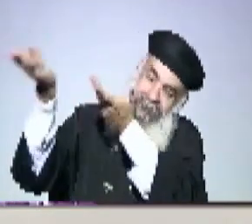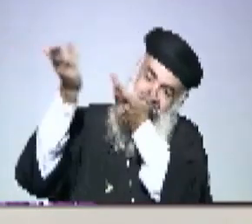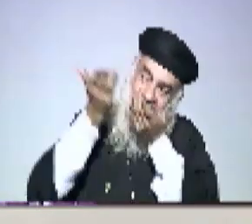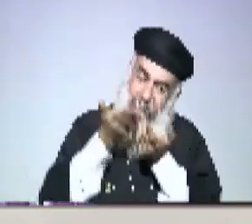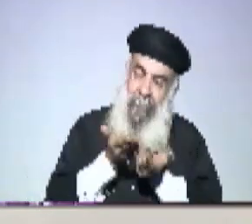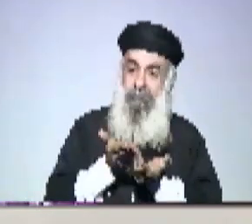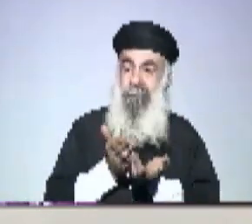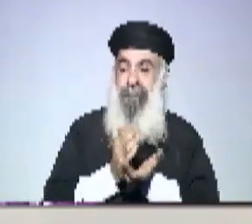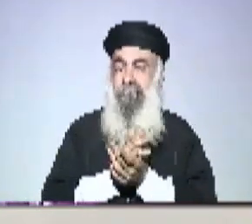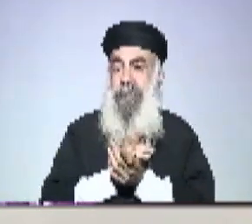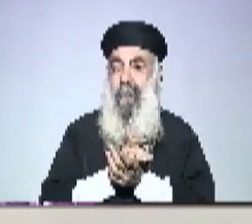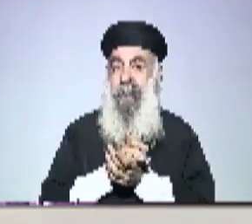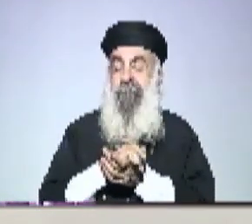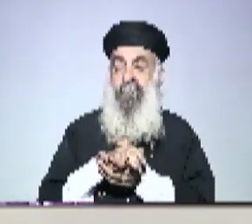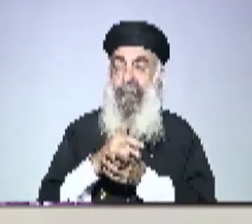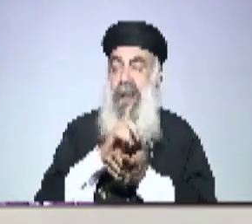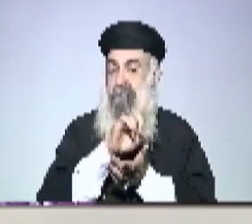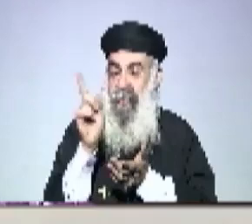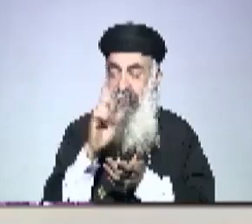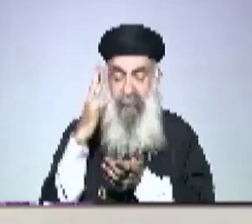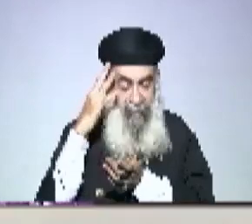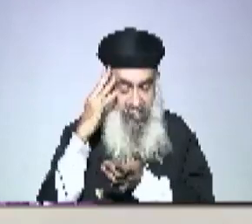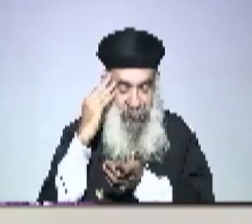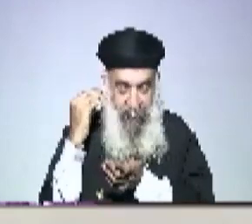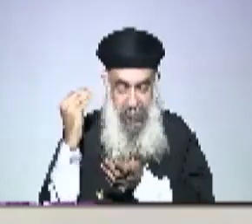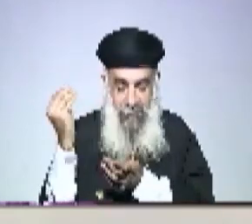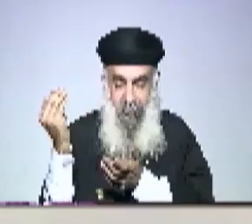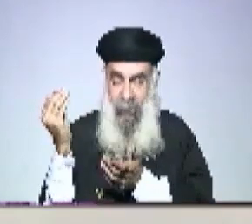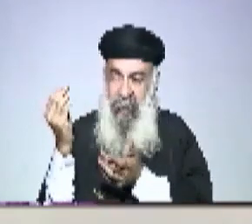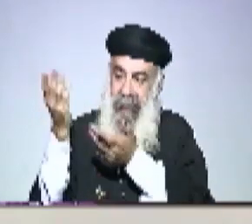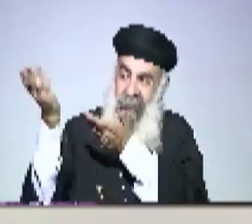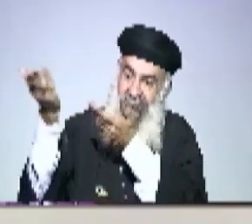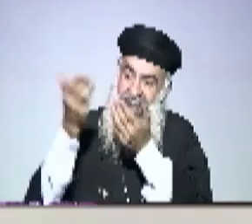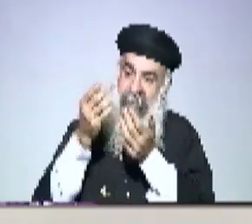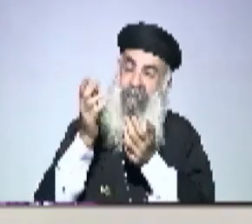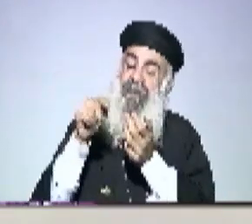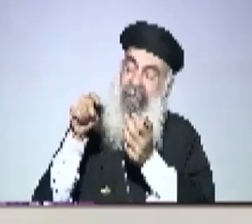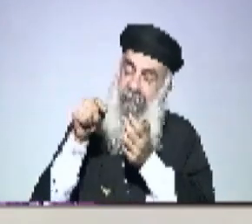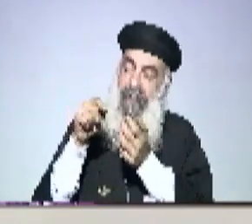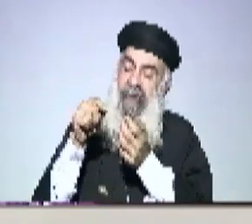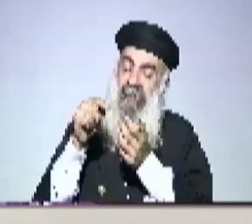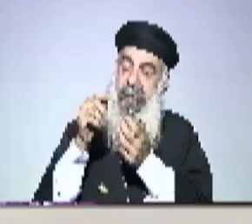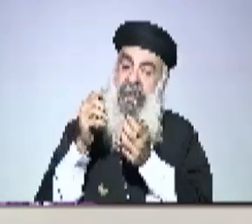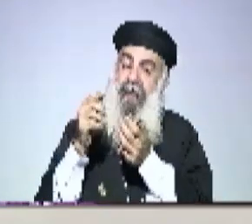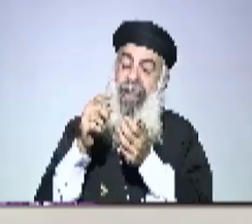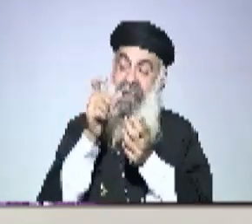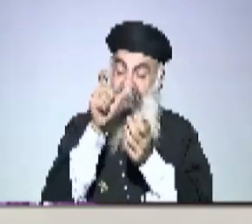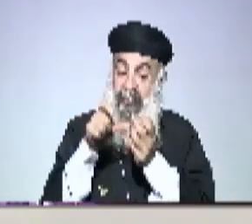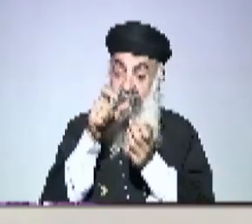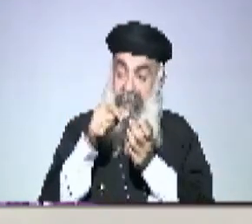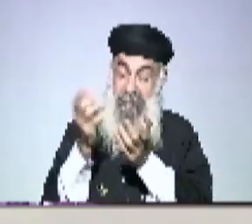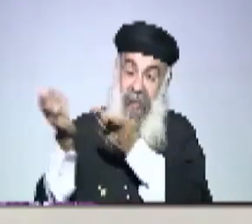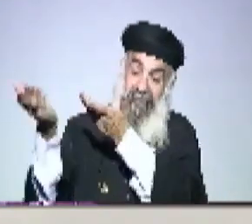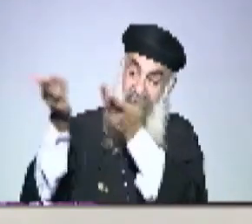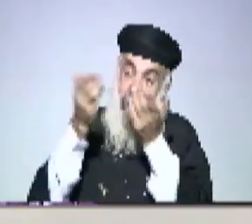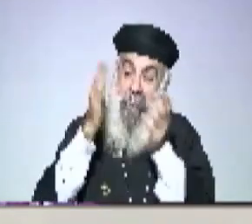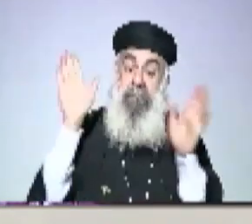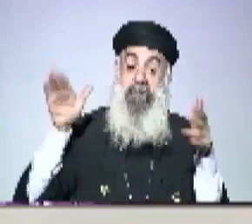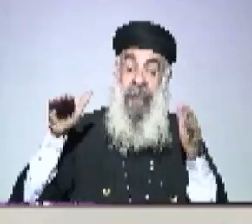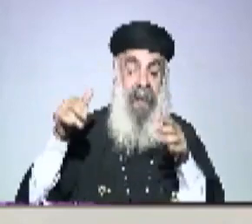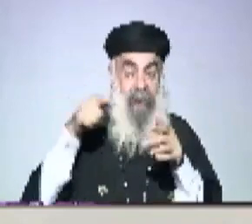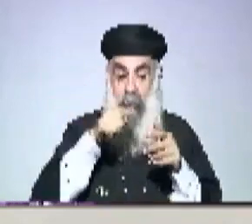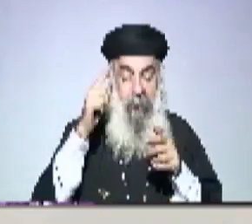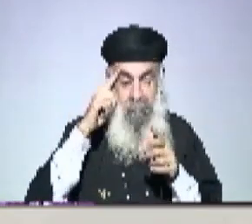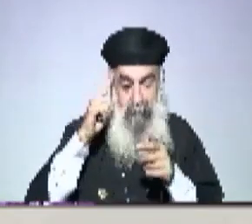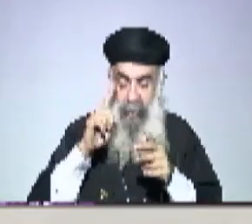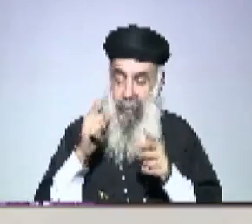الغرباء وقال لا تنسوا اضافه الغرباء لان بها اضاف اناس ملائكه وهم لا يدرون